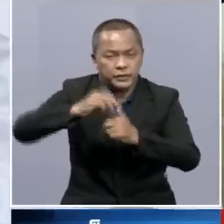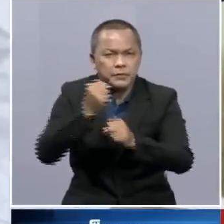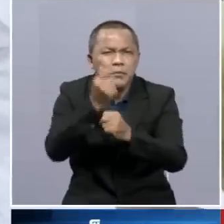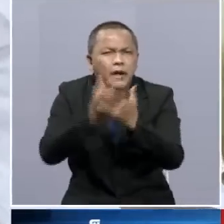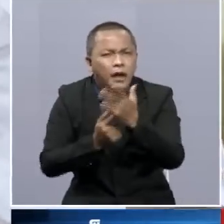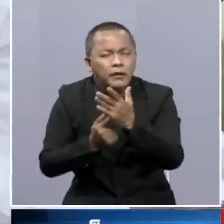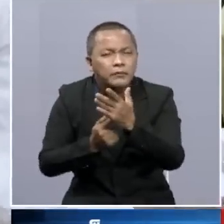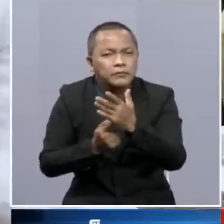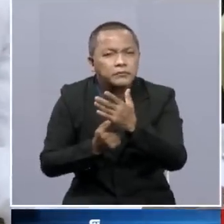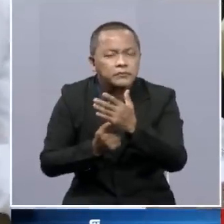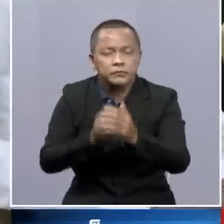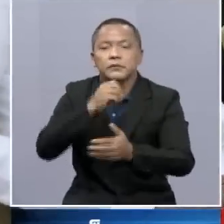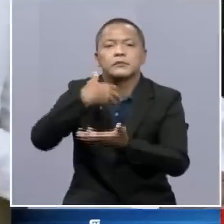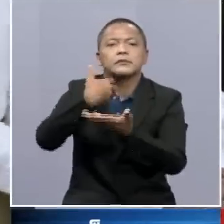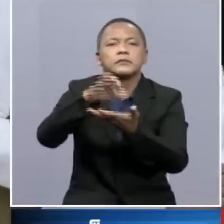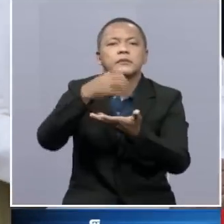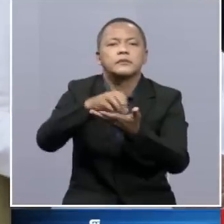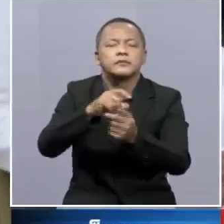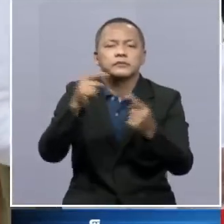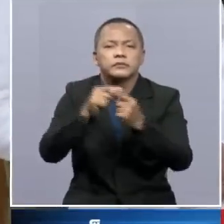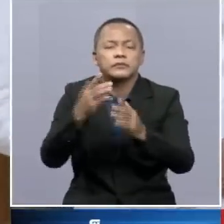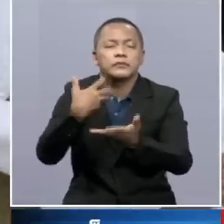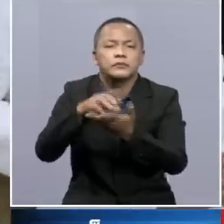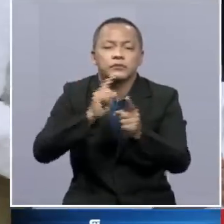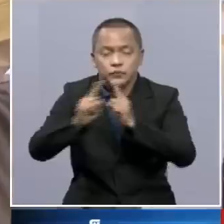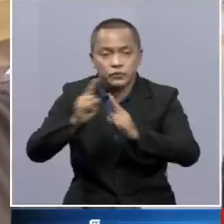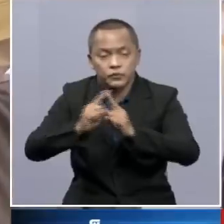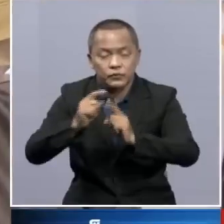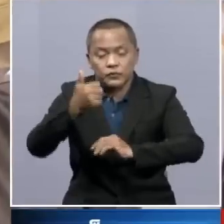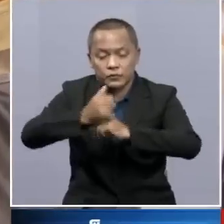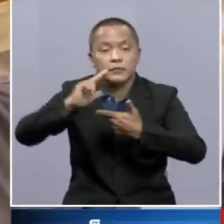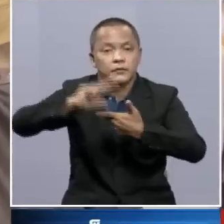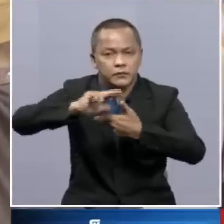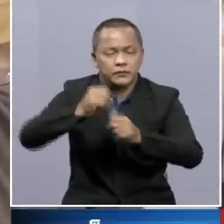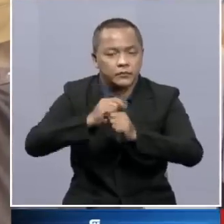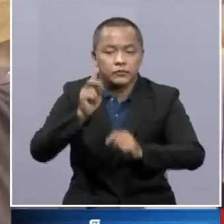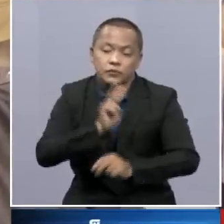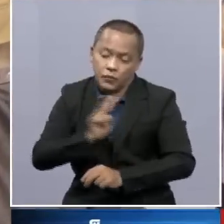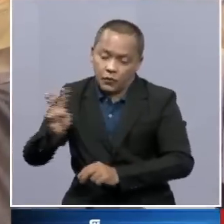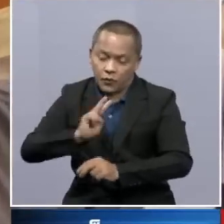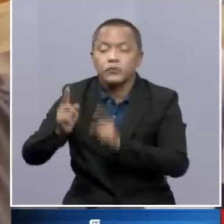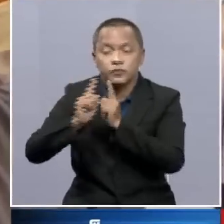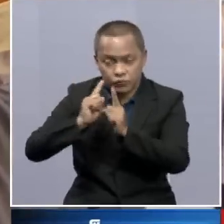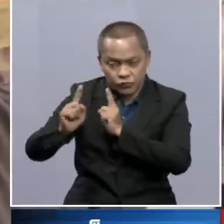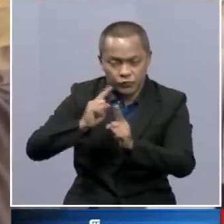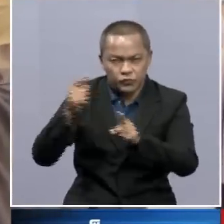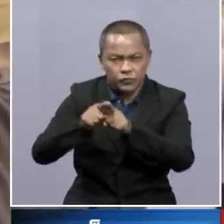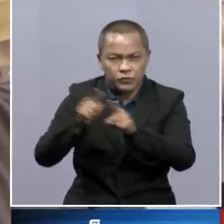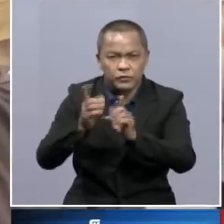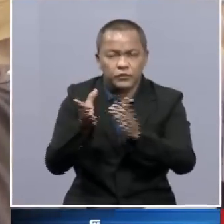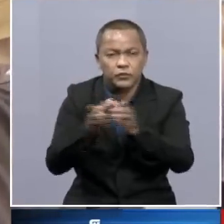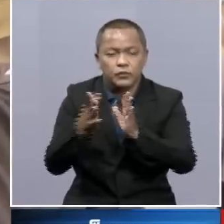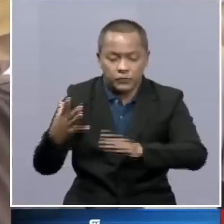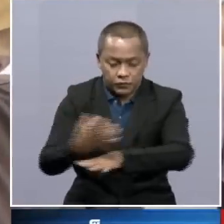ไรอยู่คุณอนุทินเล่าตอนนึงถึงเรื่องราวที่ได้พูดคุยกับบิ๊กป้อมนะคะว่าทั้งสองคนเนี่ยได้มีการพูดคุยกันถึงเรื่องของสถาน